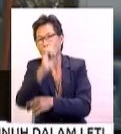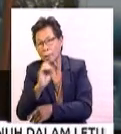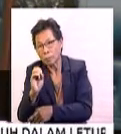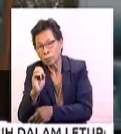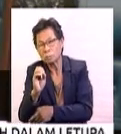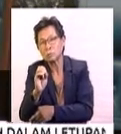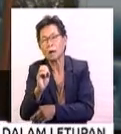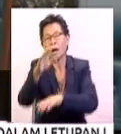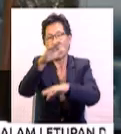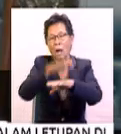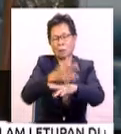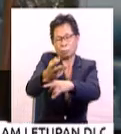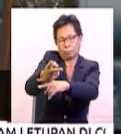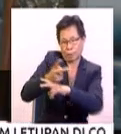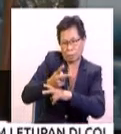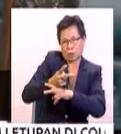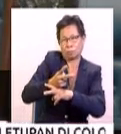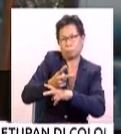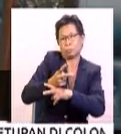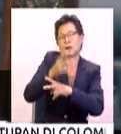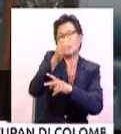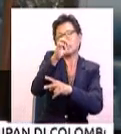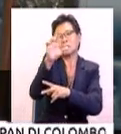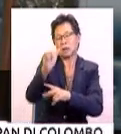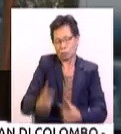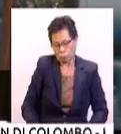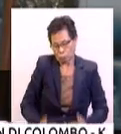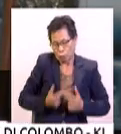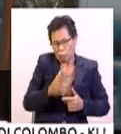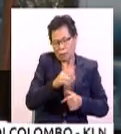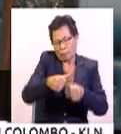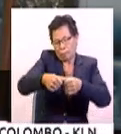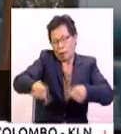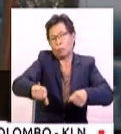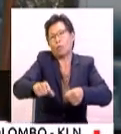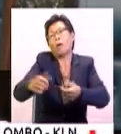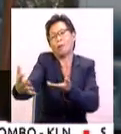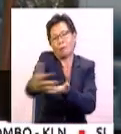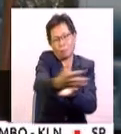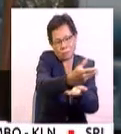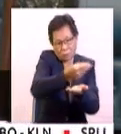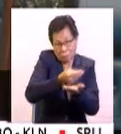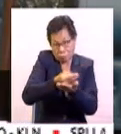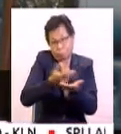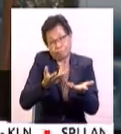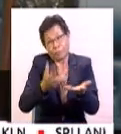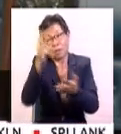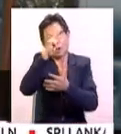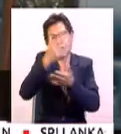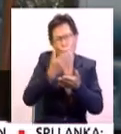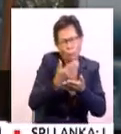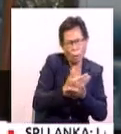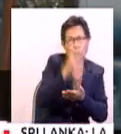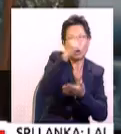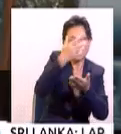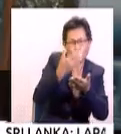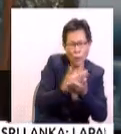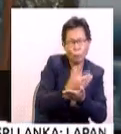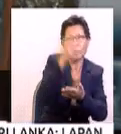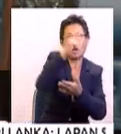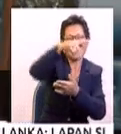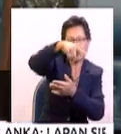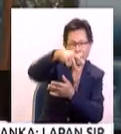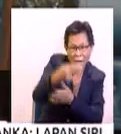3.8% di atas pinjaman sara hidup dan pendahuluan hasil. Kerajaan baru, Kerajaan